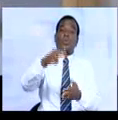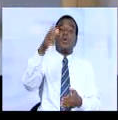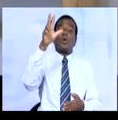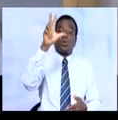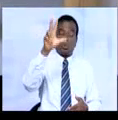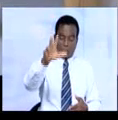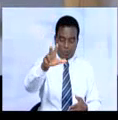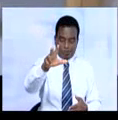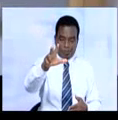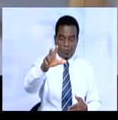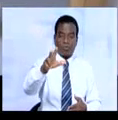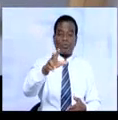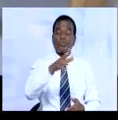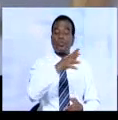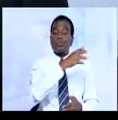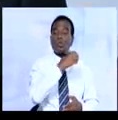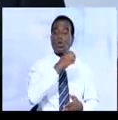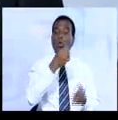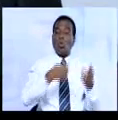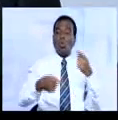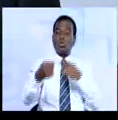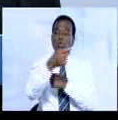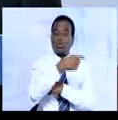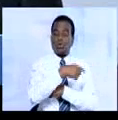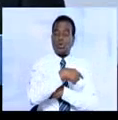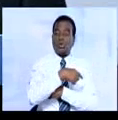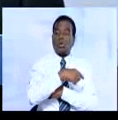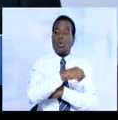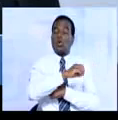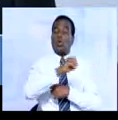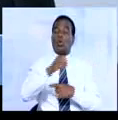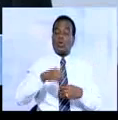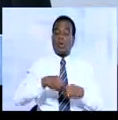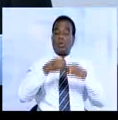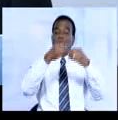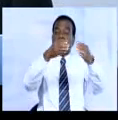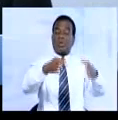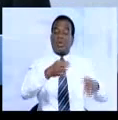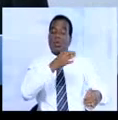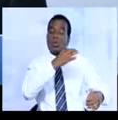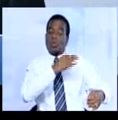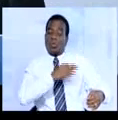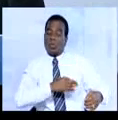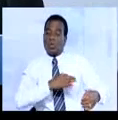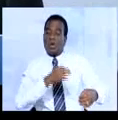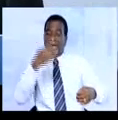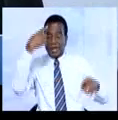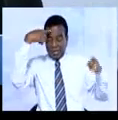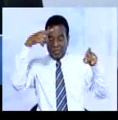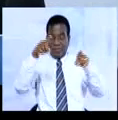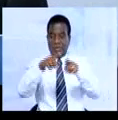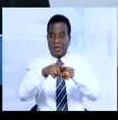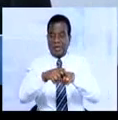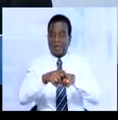qu'on surnommait Jean l'Africain. Mon frère avait fait du vaste continent africain sa propre patrie.